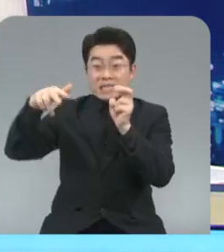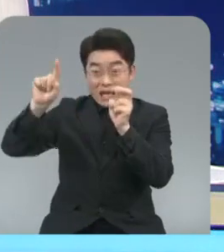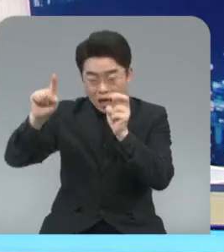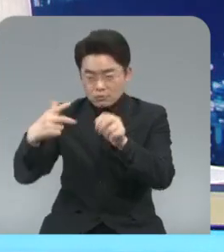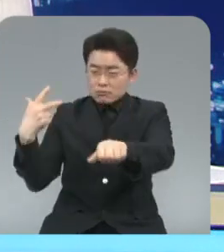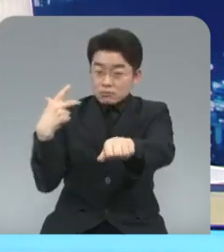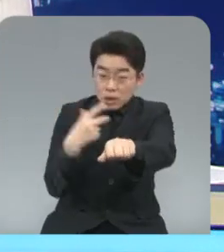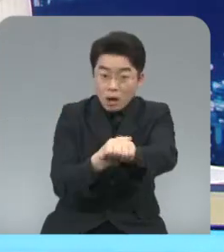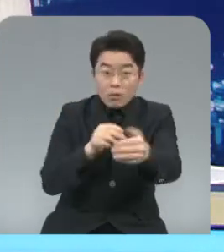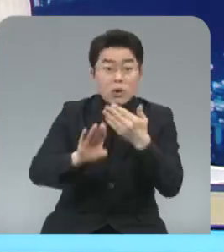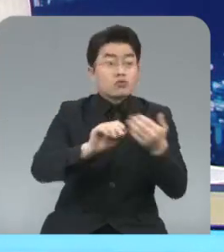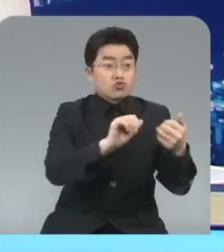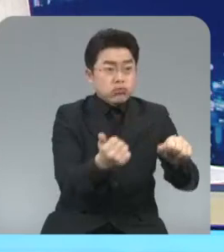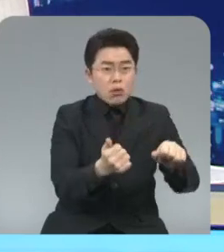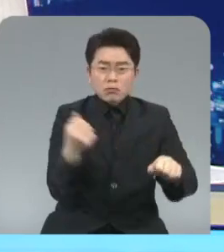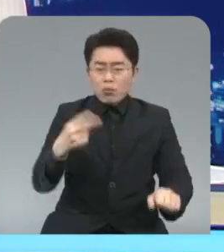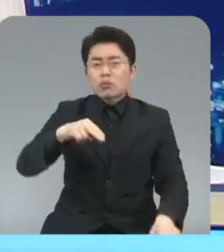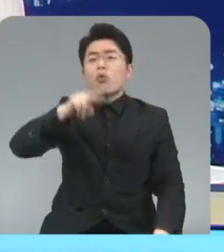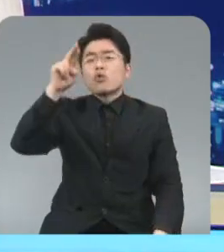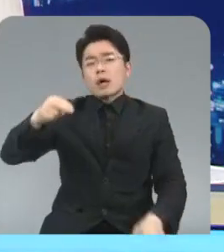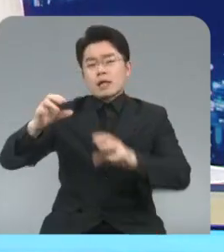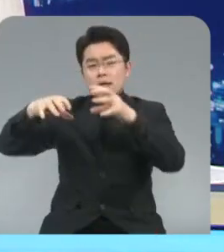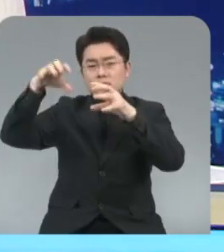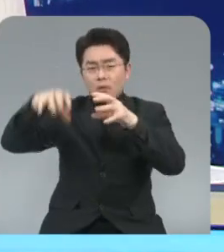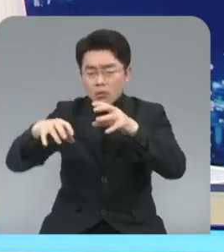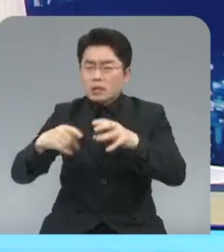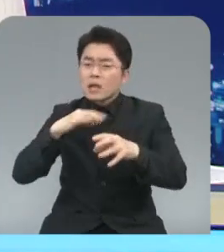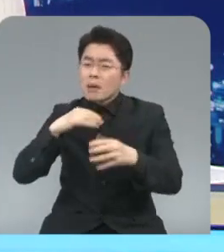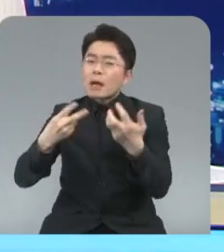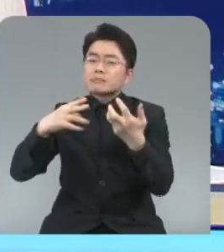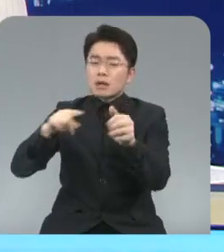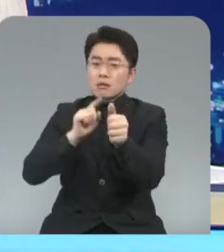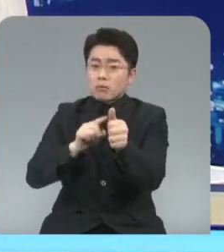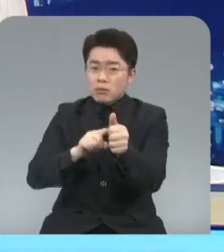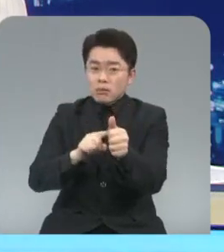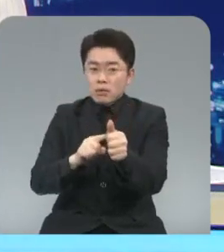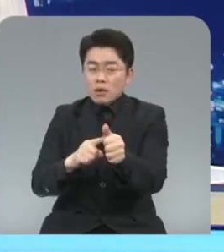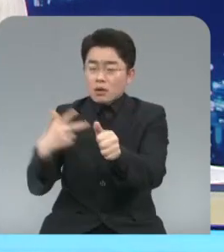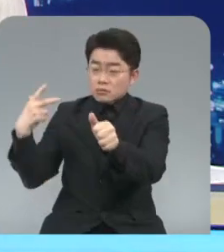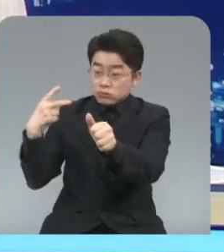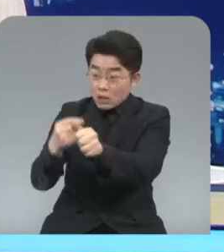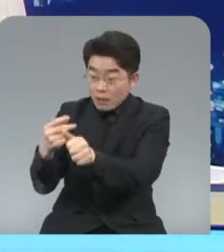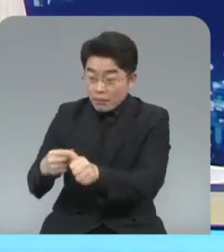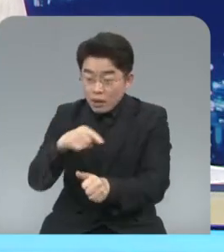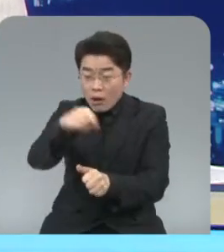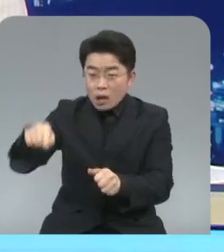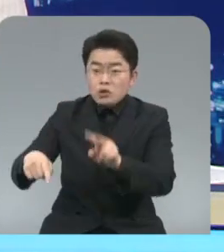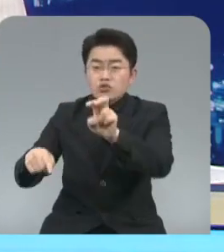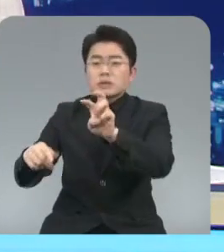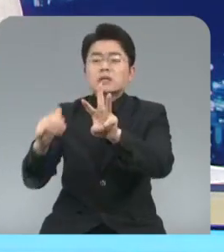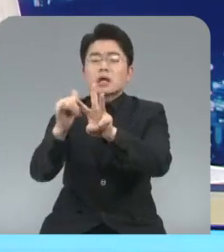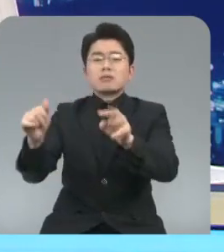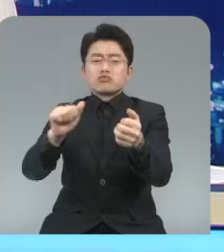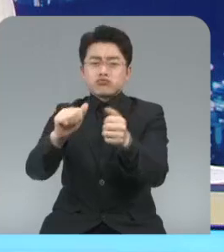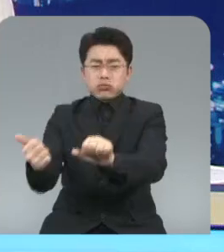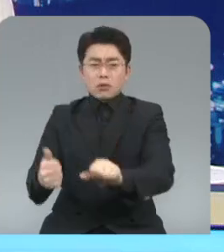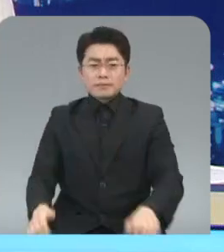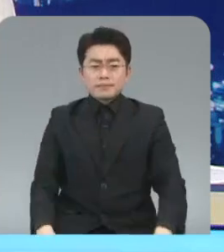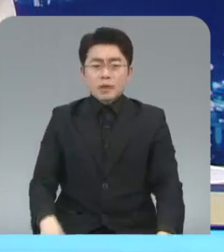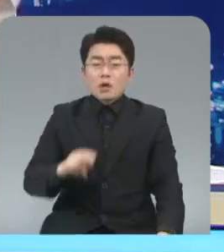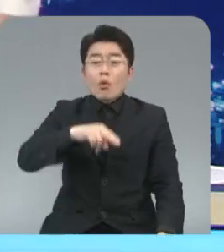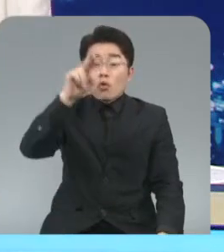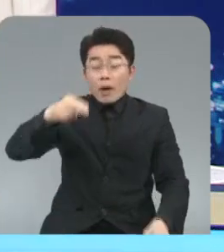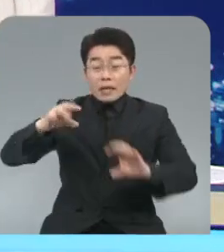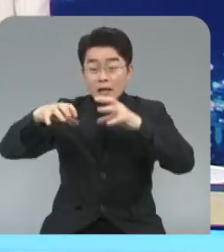숨졌고 노르웨이에서도 화이자 백신을 맞은 80대 요양원 거주자 23명이 사망했습니다. 노르웨이 당국이